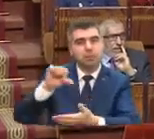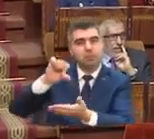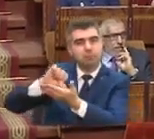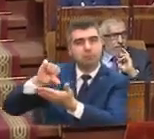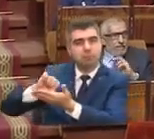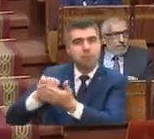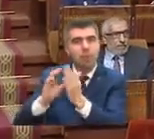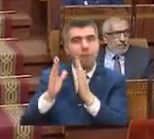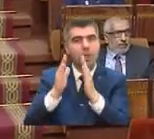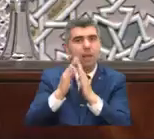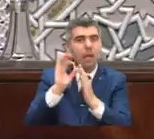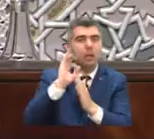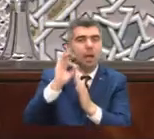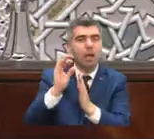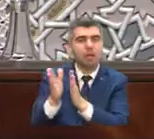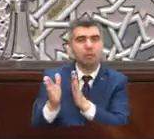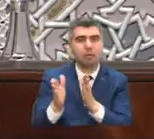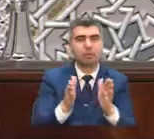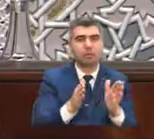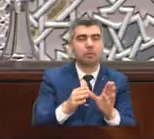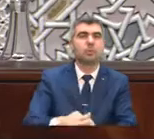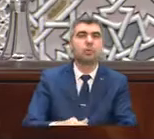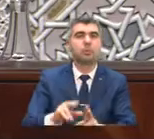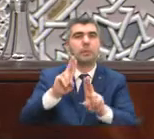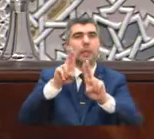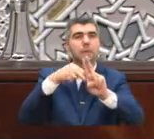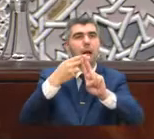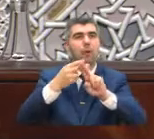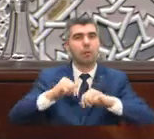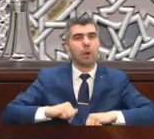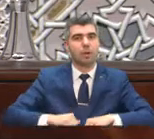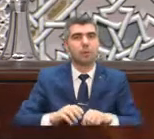شكرا. كلمة للسيد الوزير الجواب، تفضلوا.